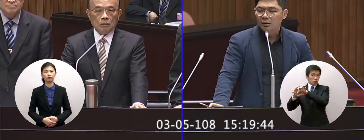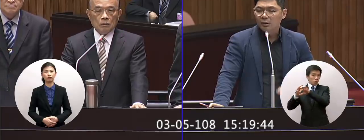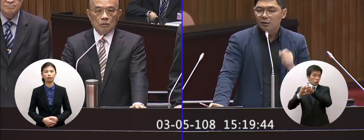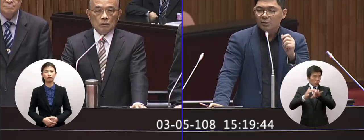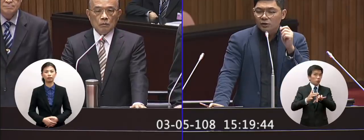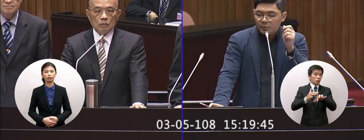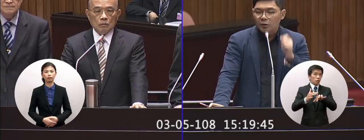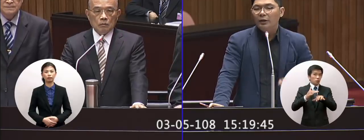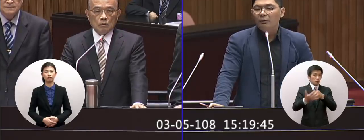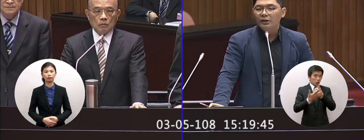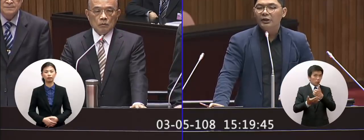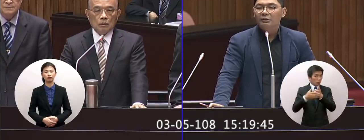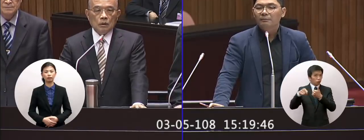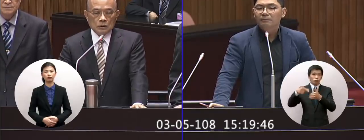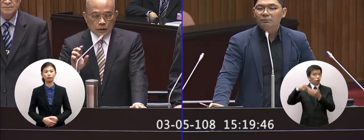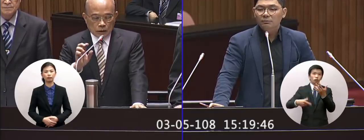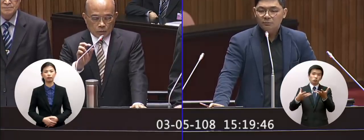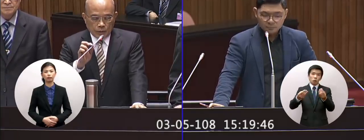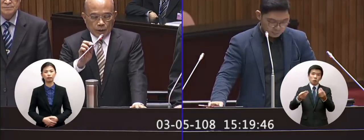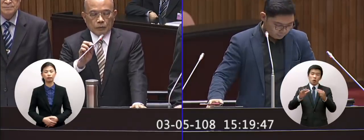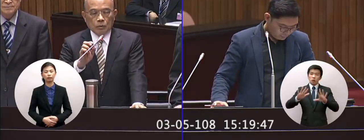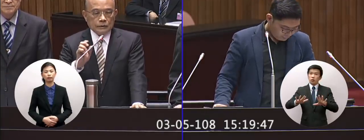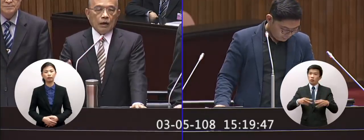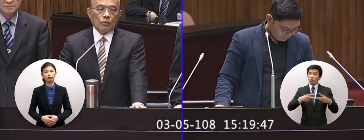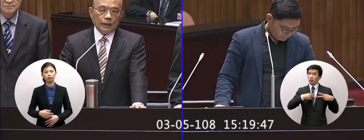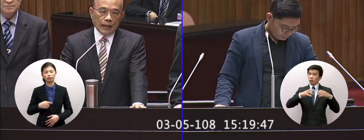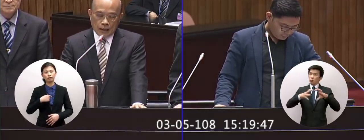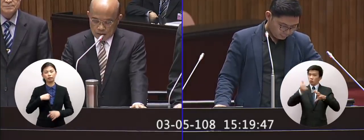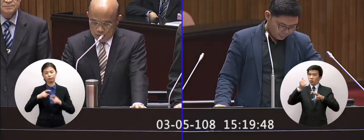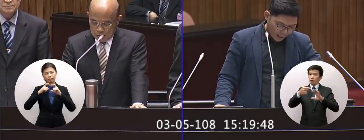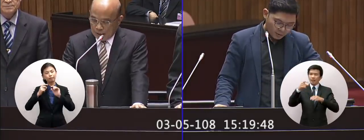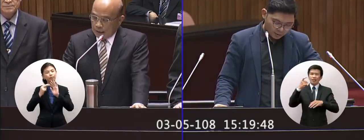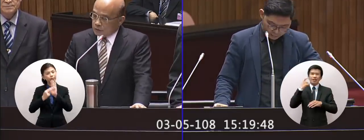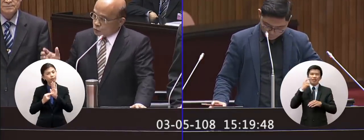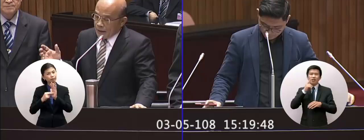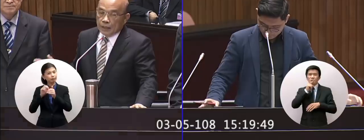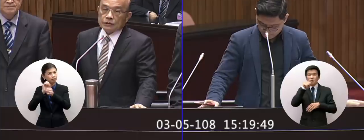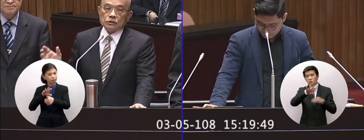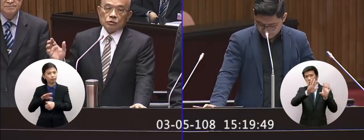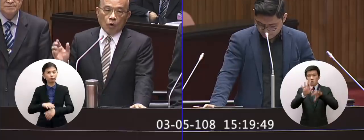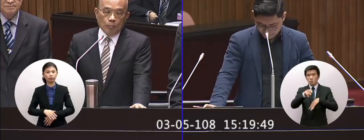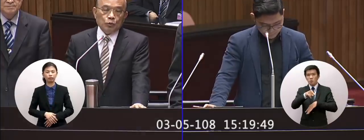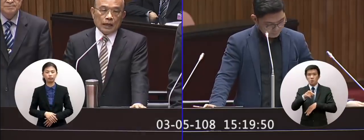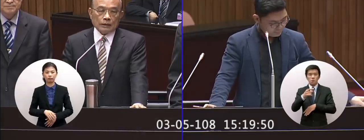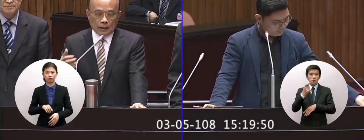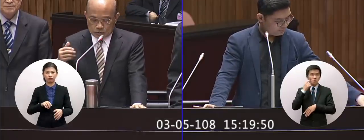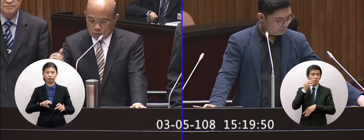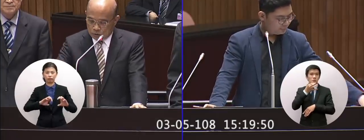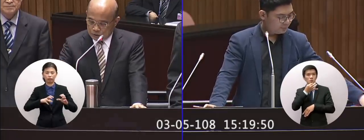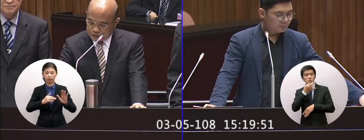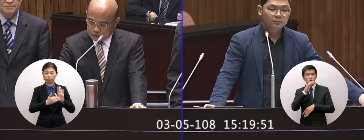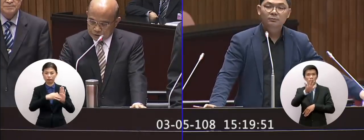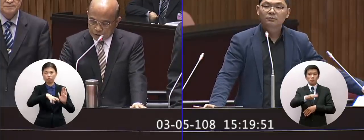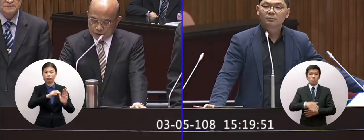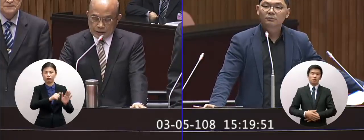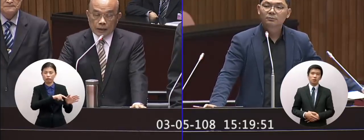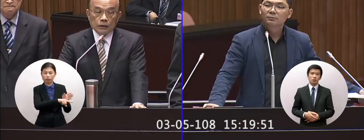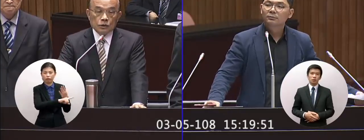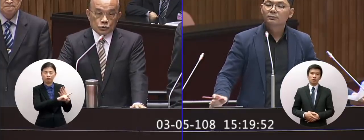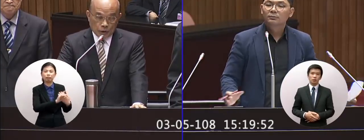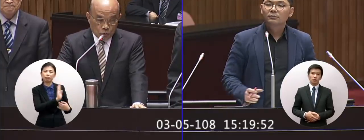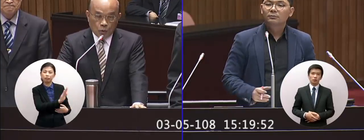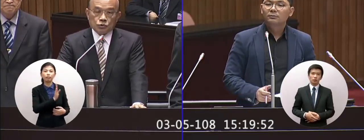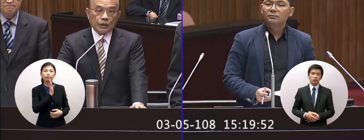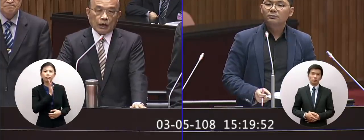的假设，是不是有一点危险？ 这个委员，我这样回答，当然专业是国防部长，但是我以行政院